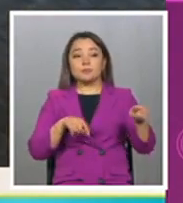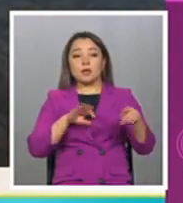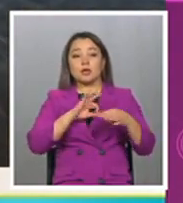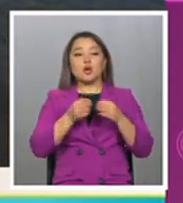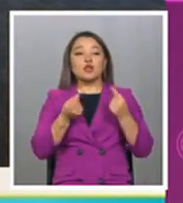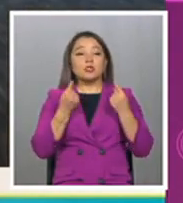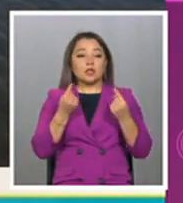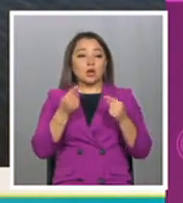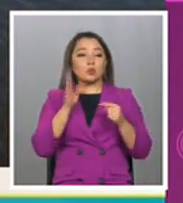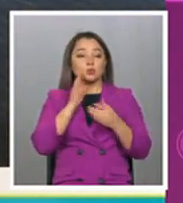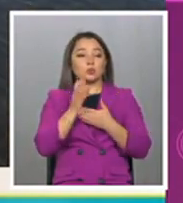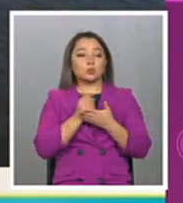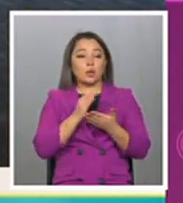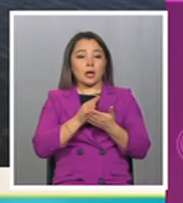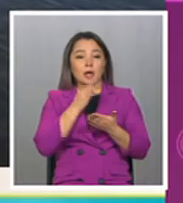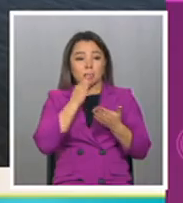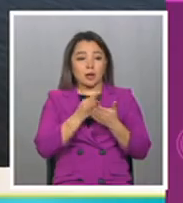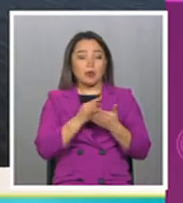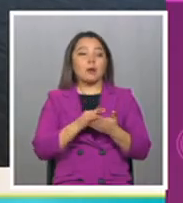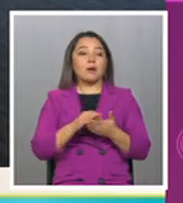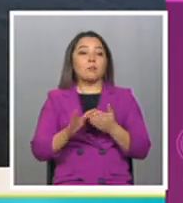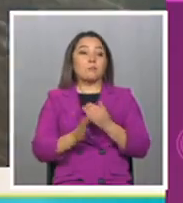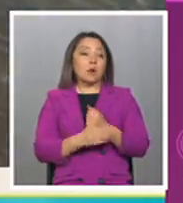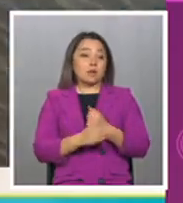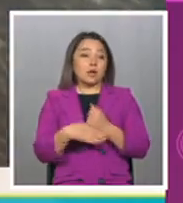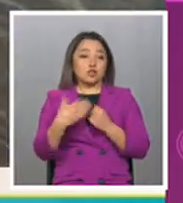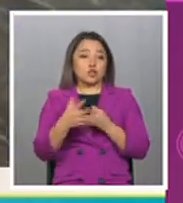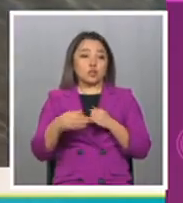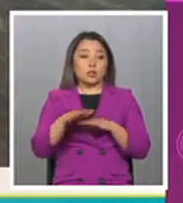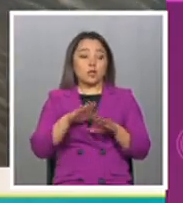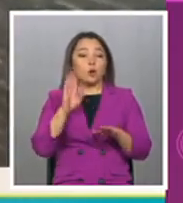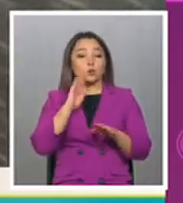су тоғаны. Балқаш жер бетіндегі су